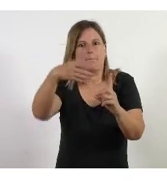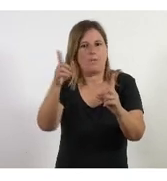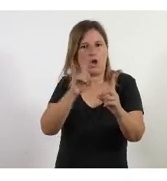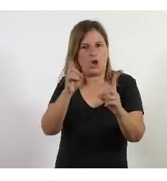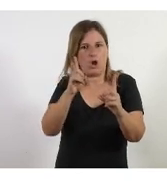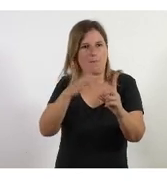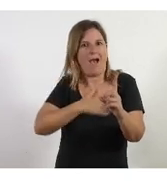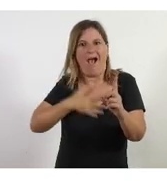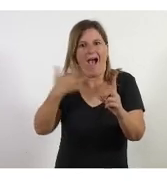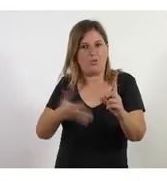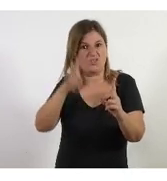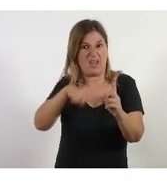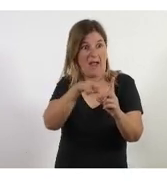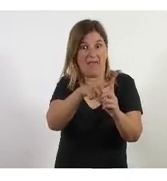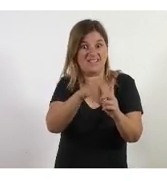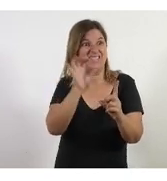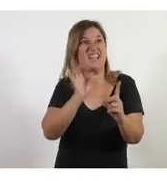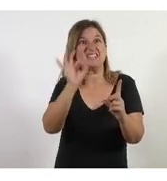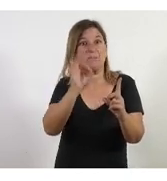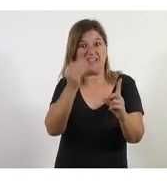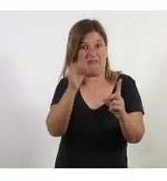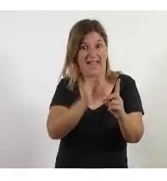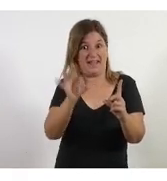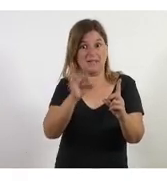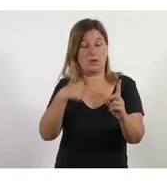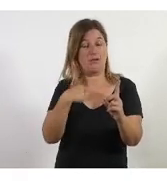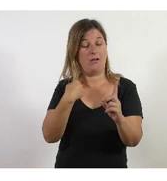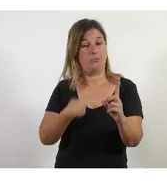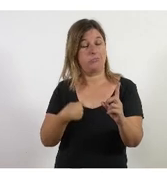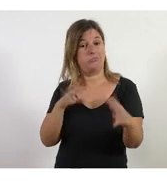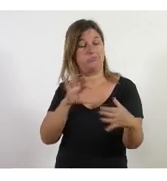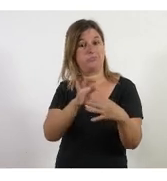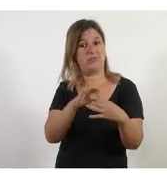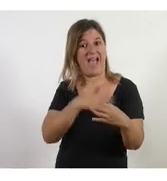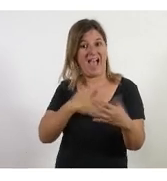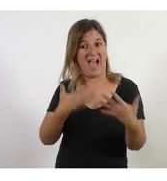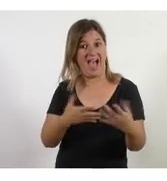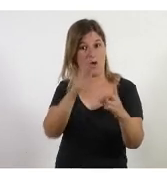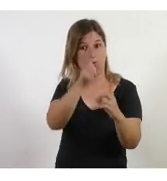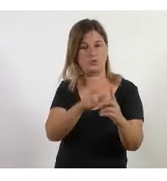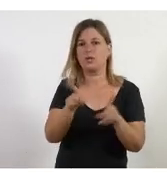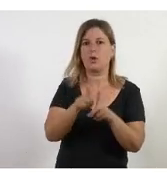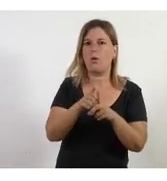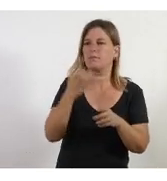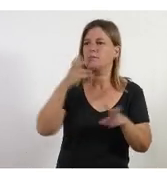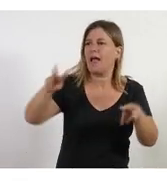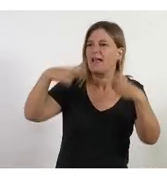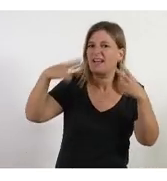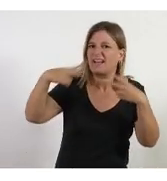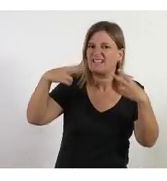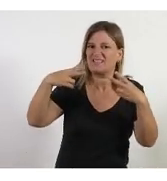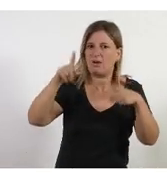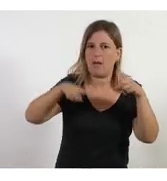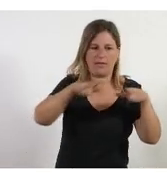res d'especial moltes vegades aquesta persona, però i estàs a gust. És el mateix, Marc, que hi ha restaurants, no? Hi ha restaurants que estan un al costat